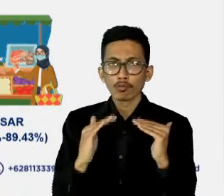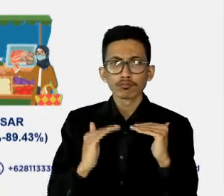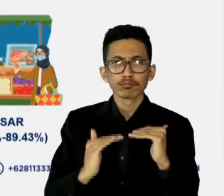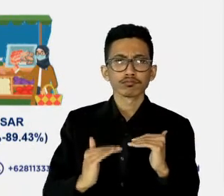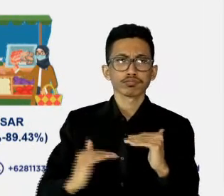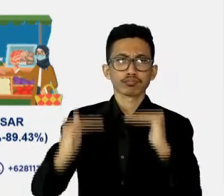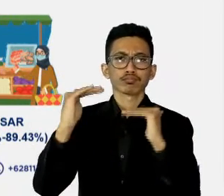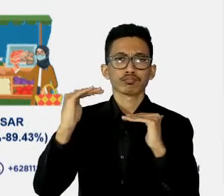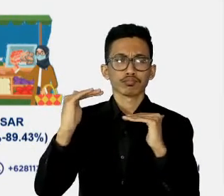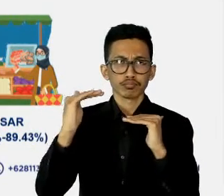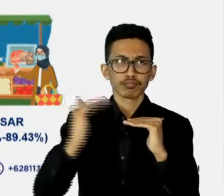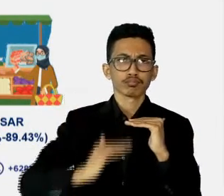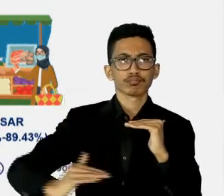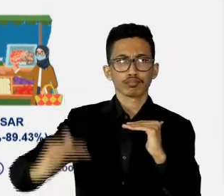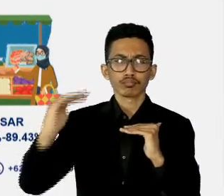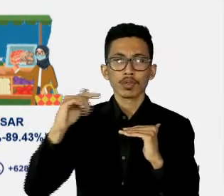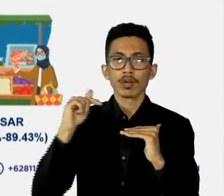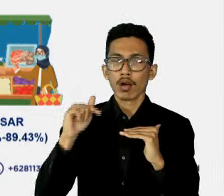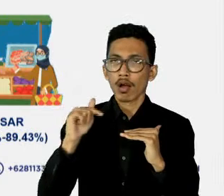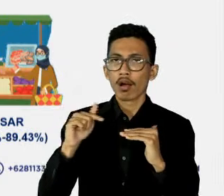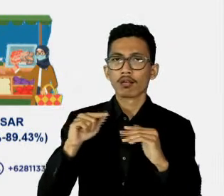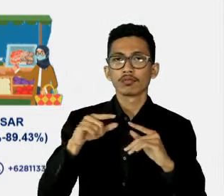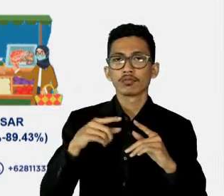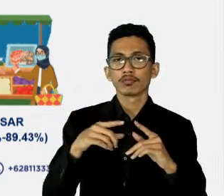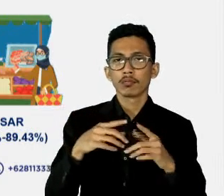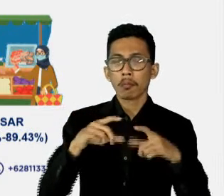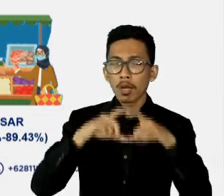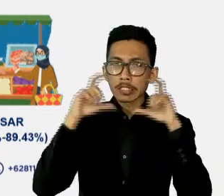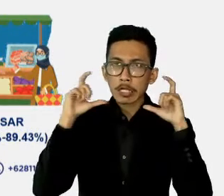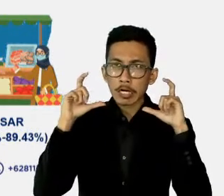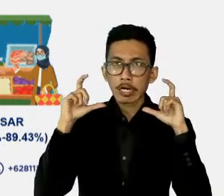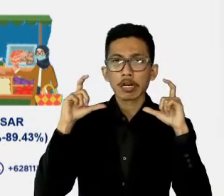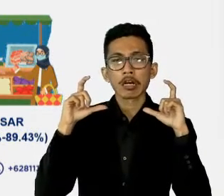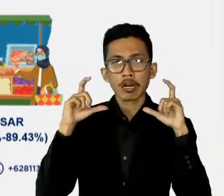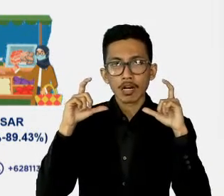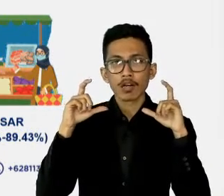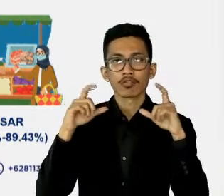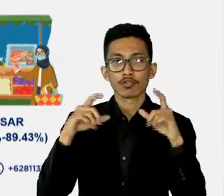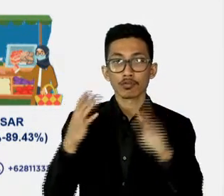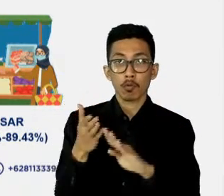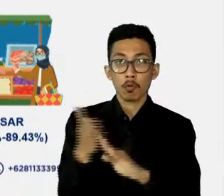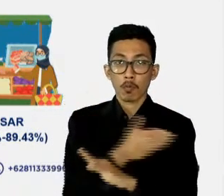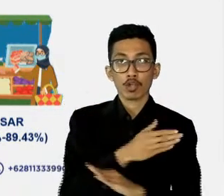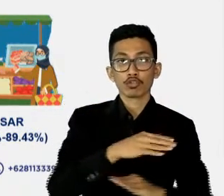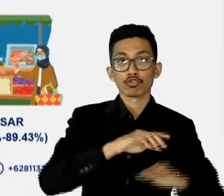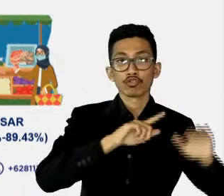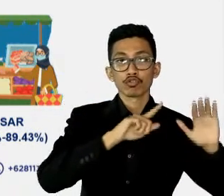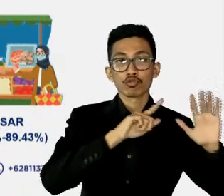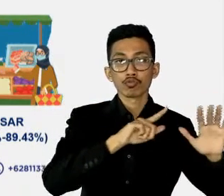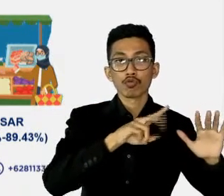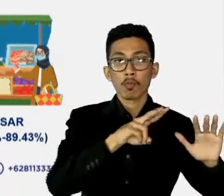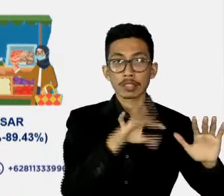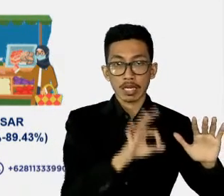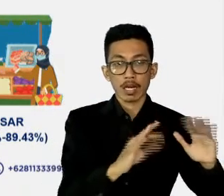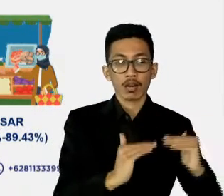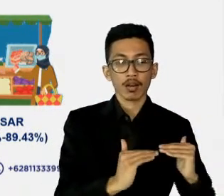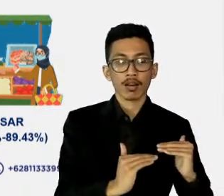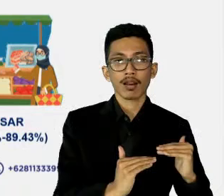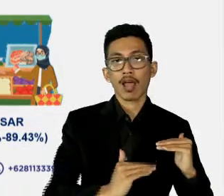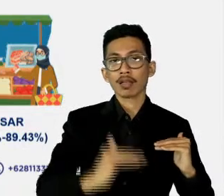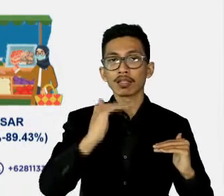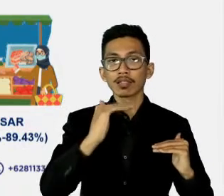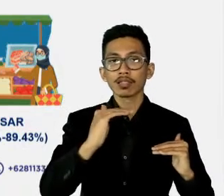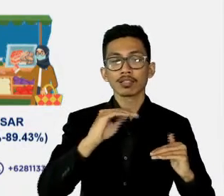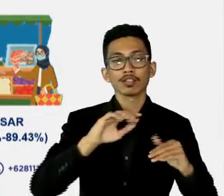sampai dengan kurang lebih pekan ketiga gitu ya, untuk menggunakan masker. Sebelumnya cakupannya 72%, naik jadi 73% yang lebih